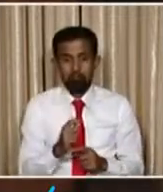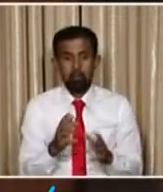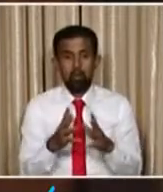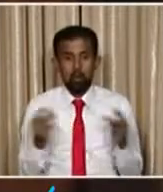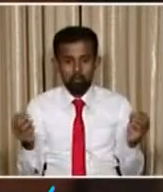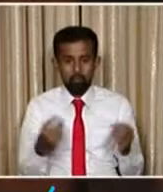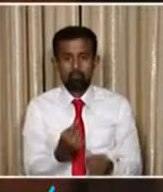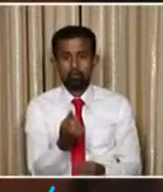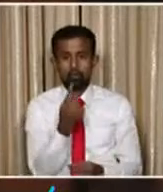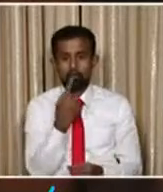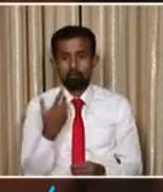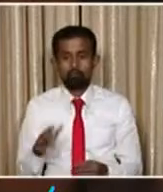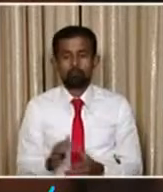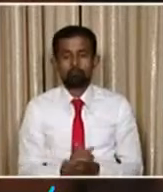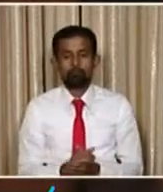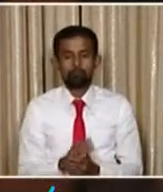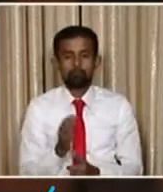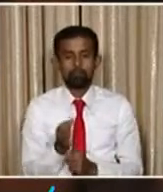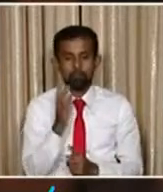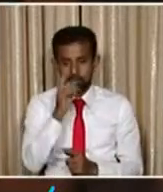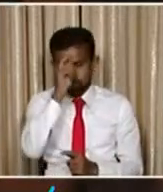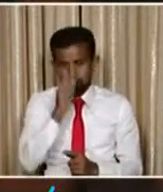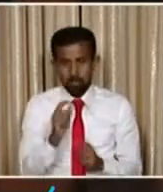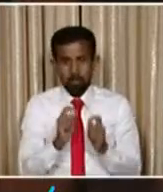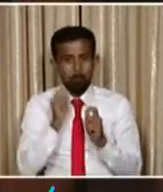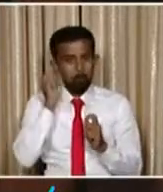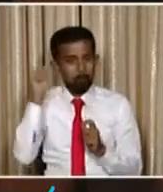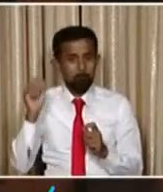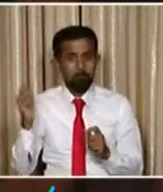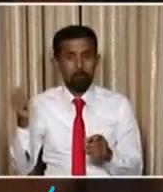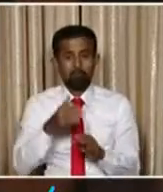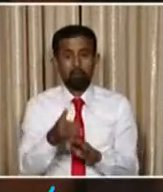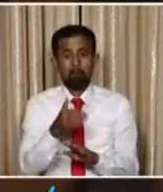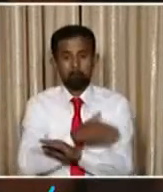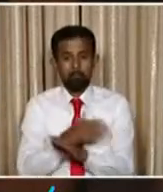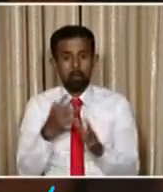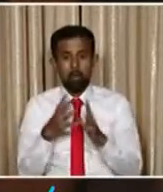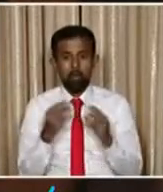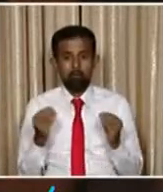ஜனாதிபதி மட்டக்களப்புக்கு வருவதற்கு முதல் இதை நிவர்த்தி செய்யாவிட்டால்